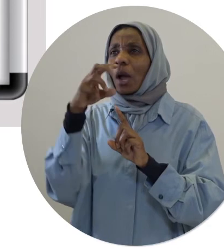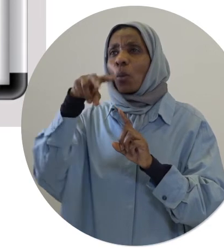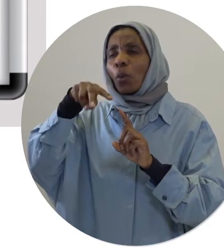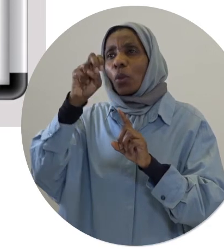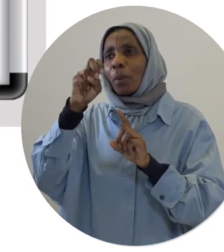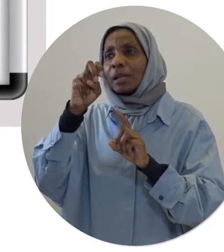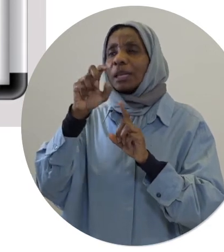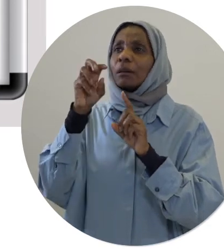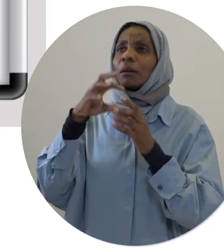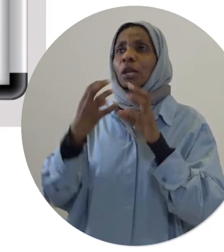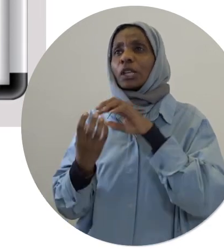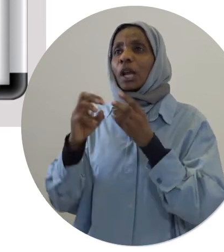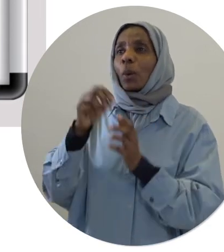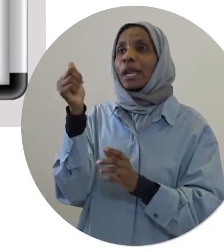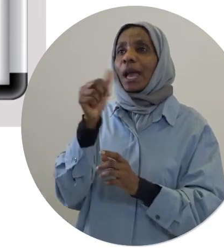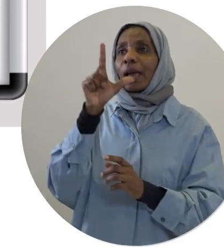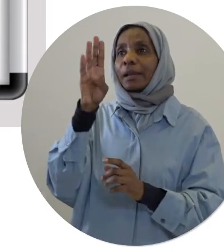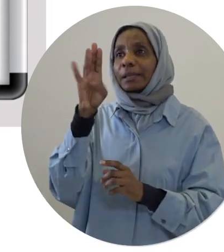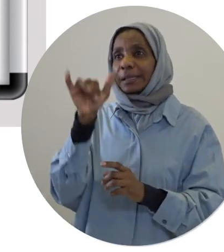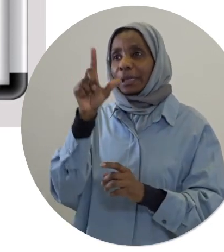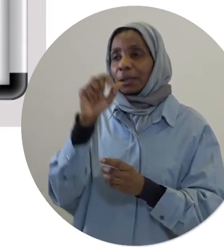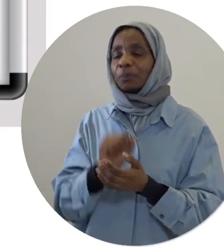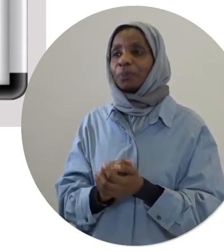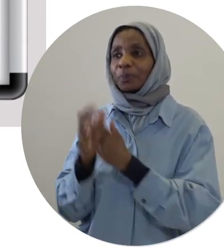180 سيتكون الألكين.